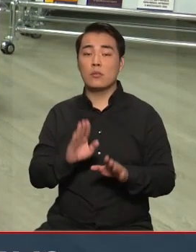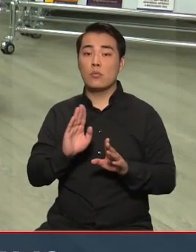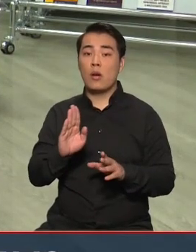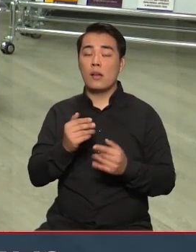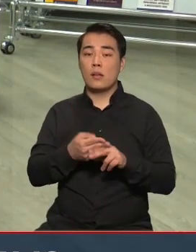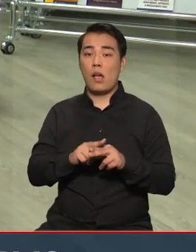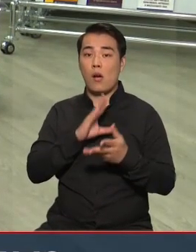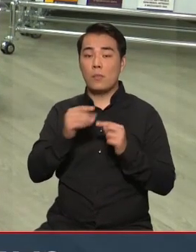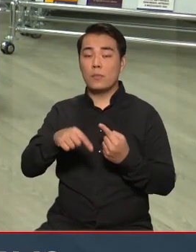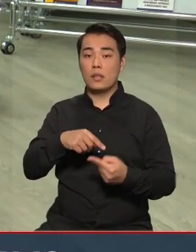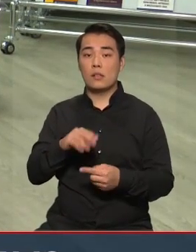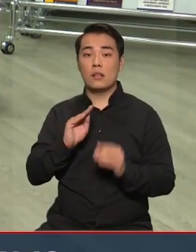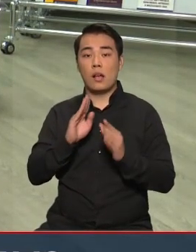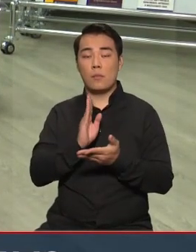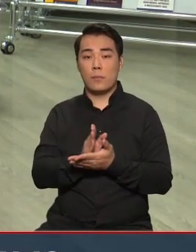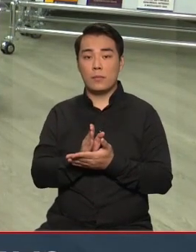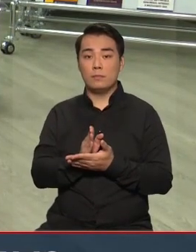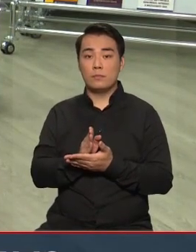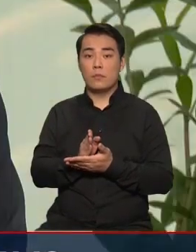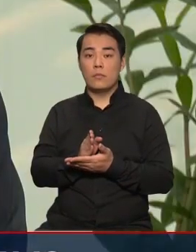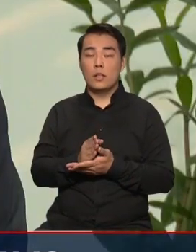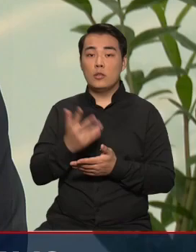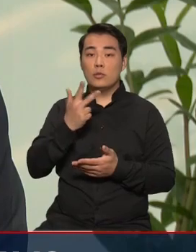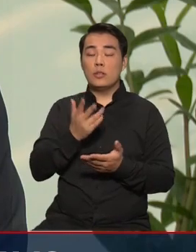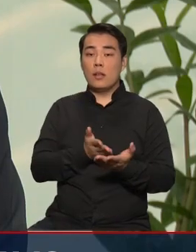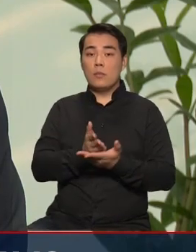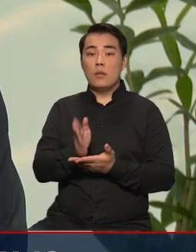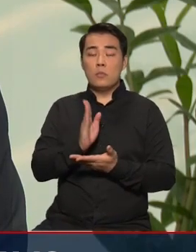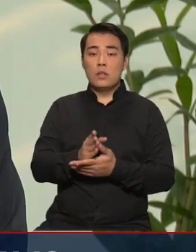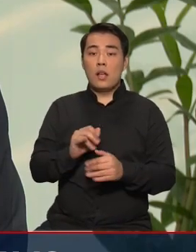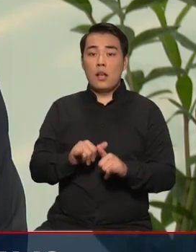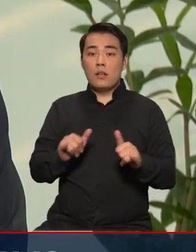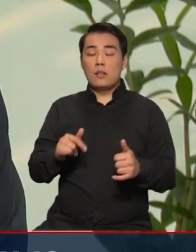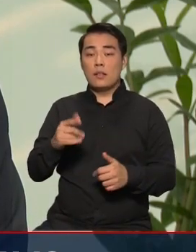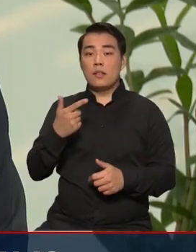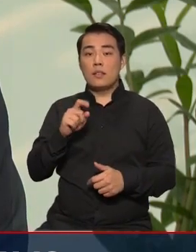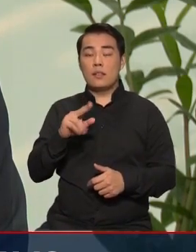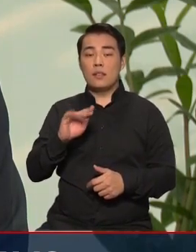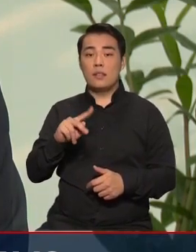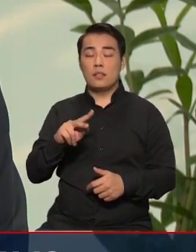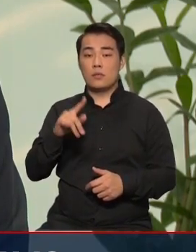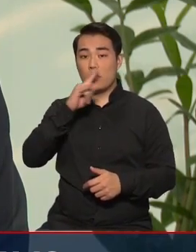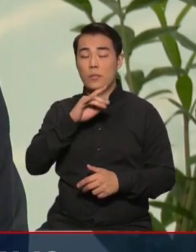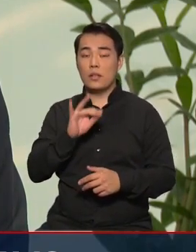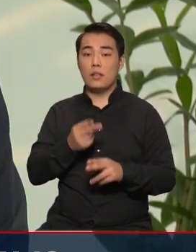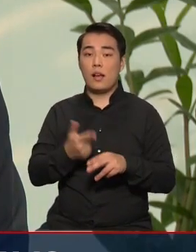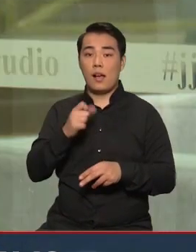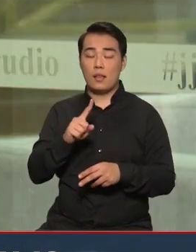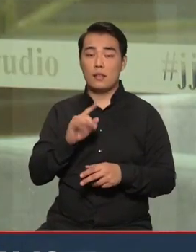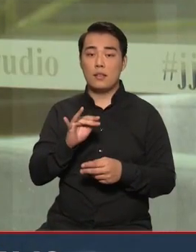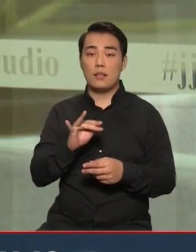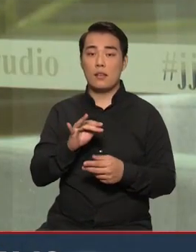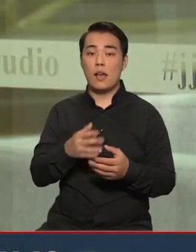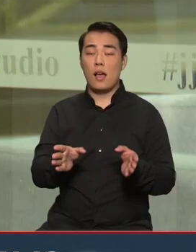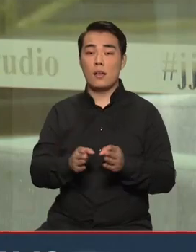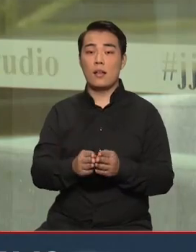реттеуге біздер келтіріп отырмыз. Қазір үшінші бағана пайда болады, мысалы, дизтопливі, бензин, жаңа газ, мысалы, қасында